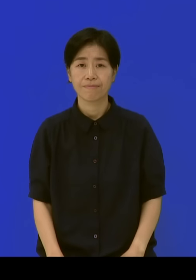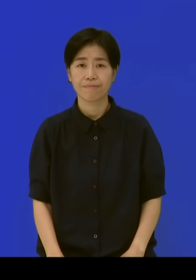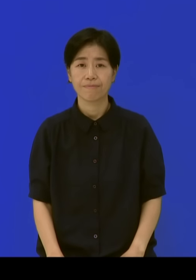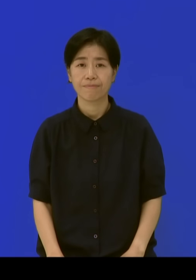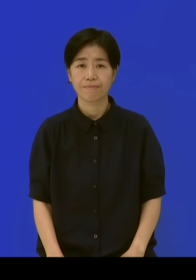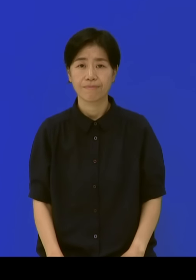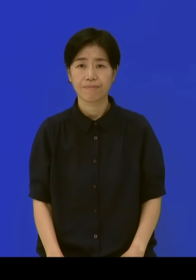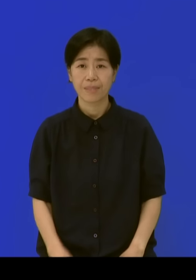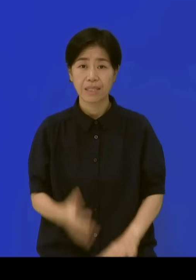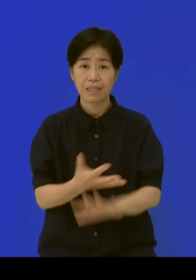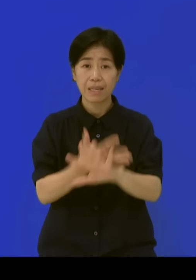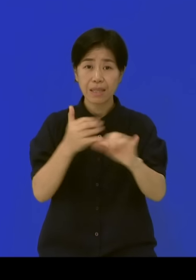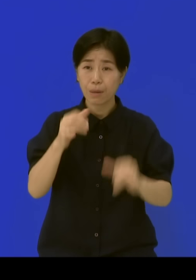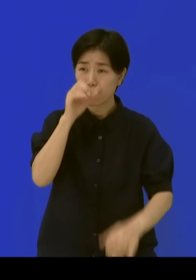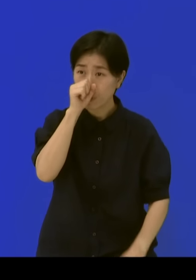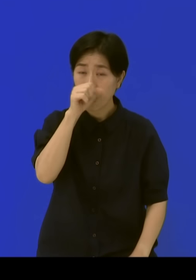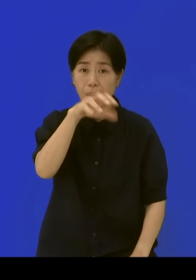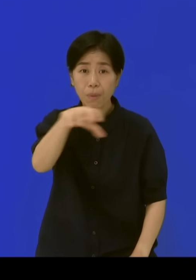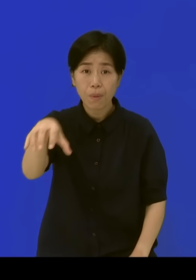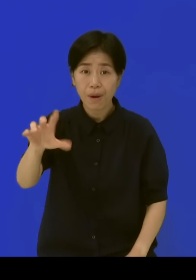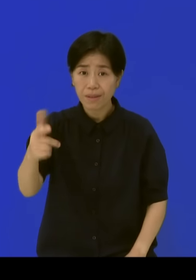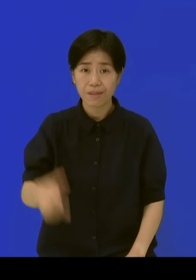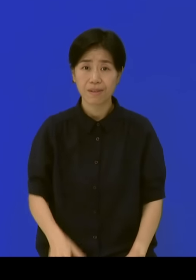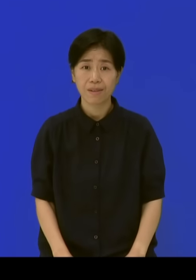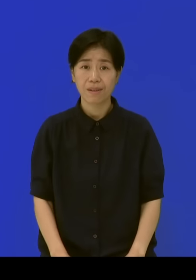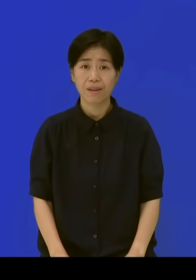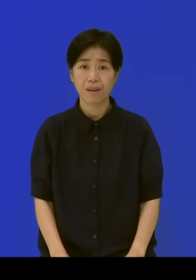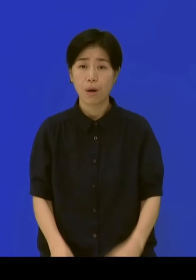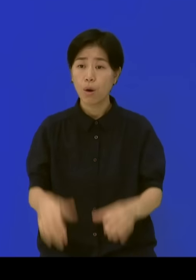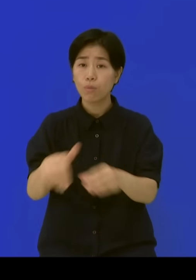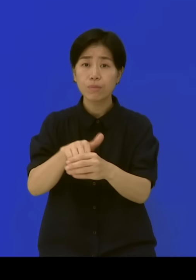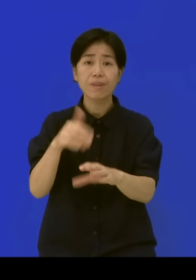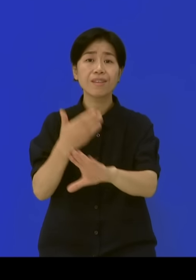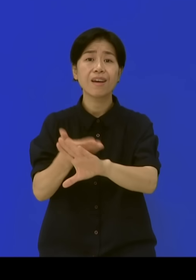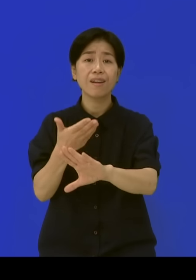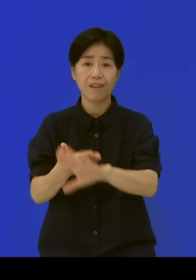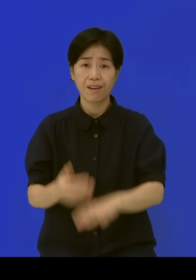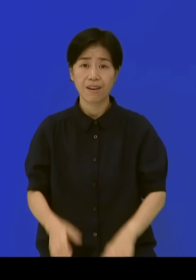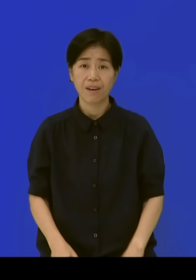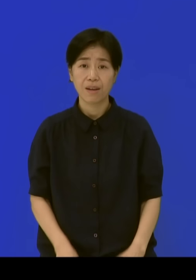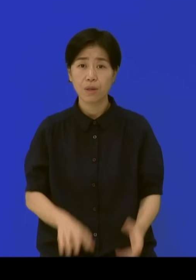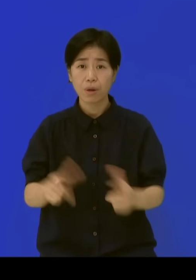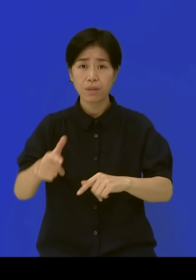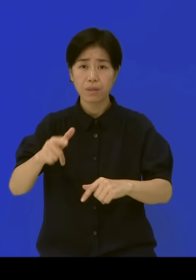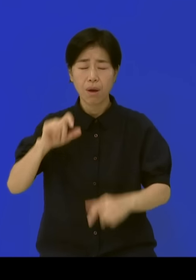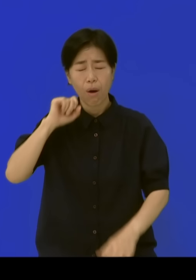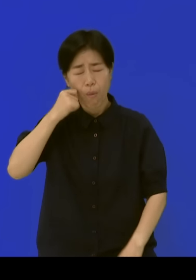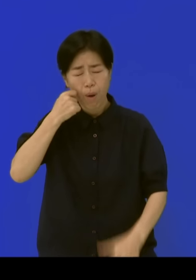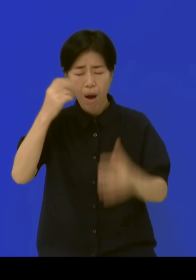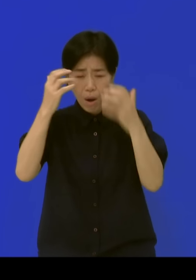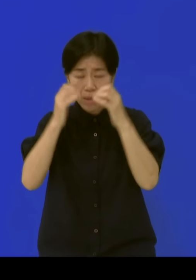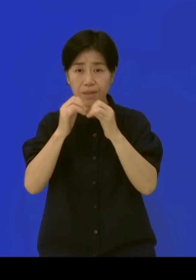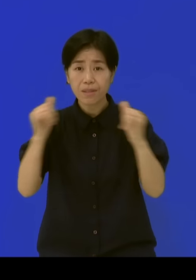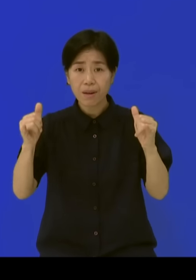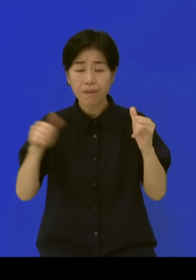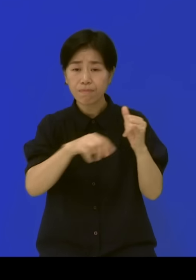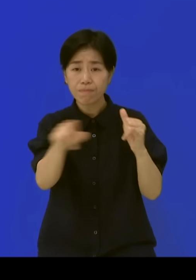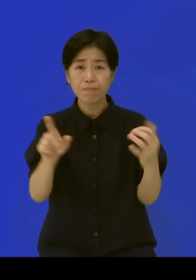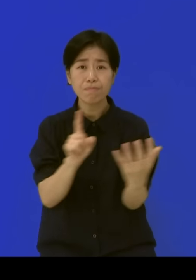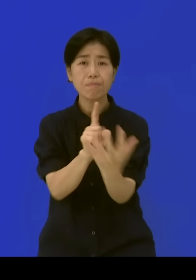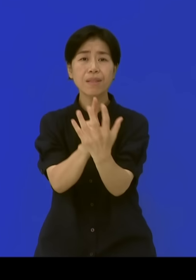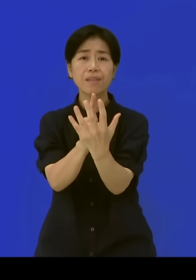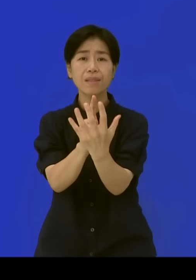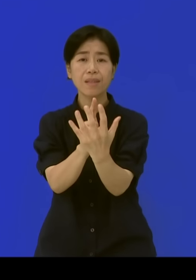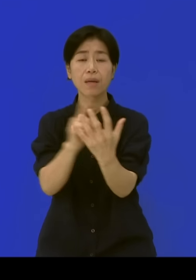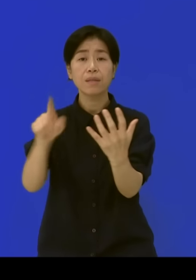같아요. 남들이 선호하지 않는 곳이고 말이 통하지 않고 문화가 다른 그들과의 만남을 통해서 비로소 의사가 됐다라고